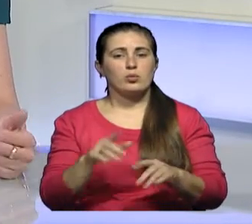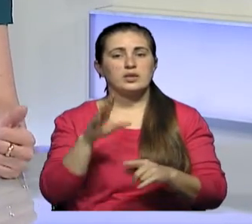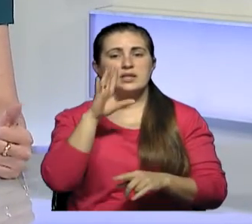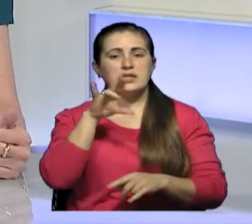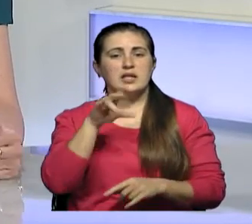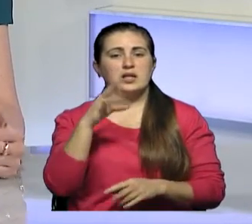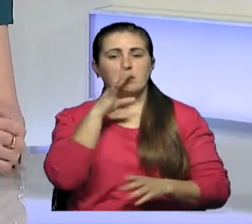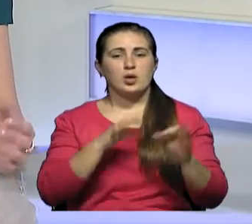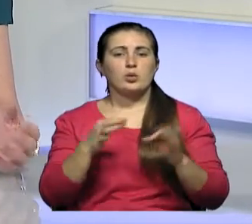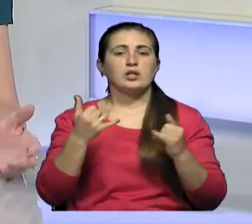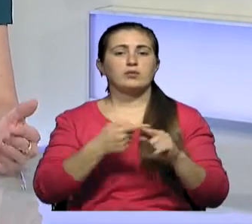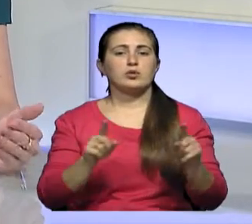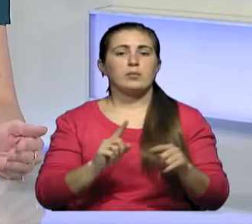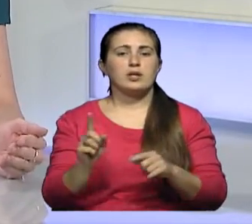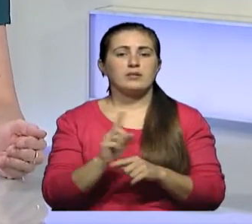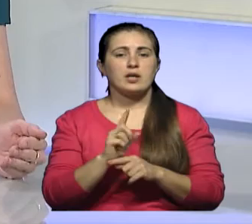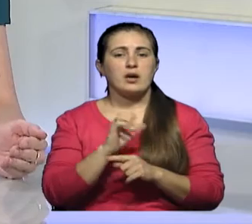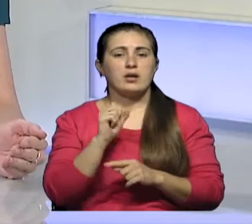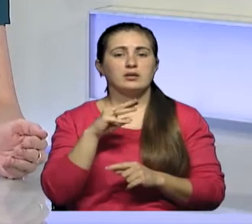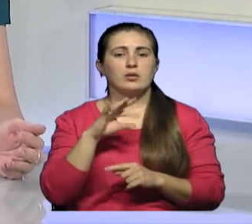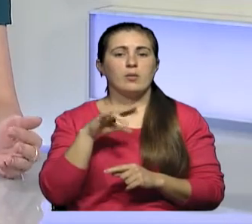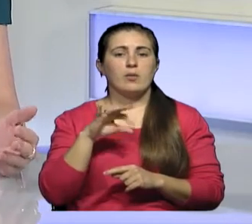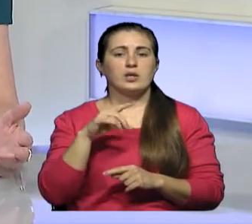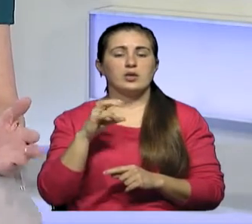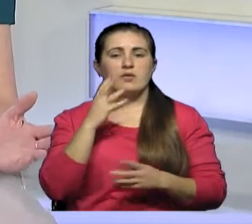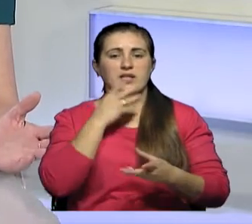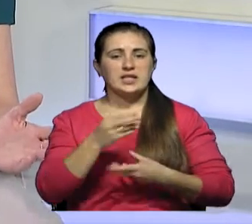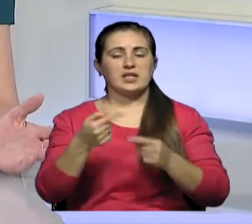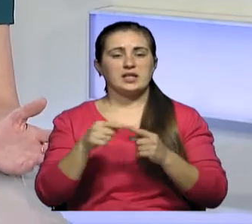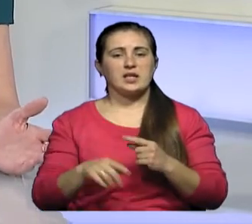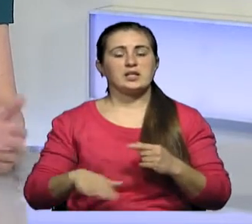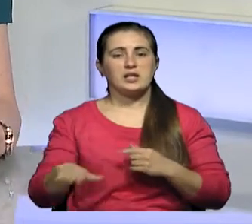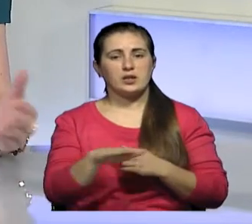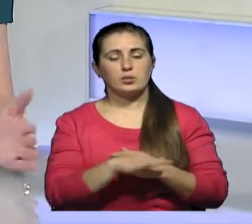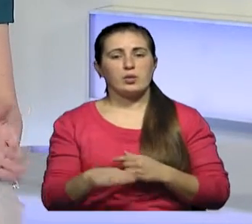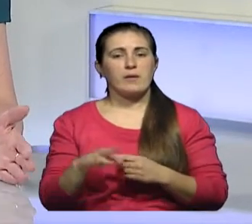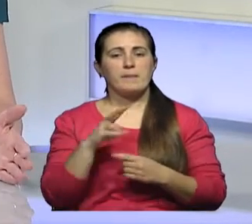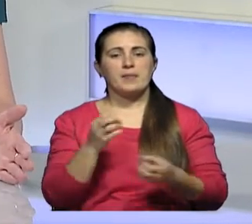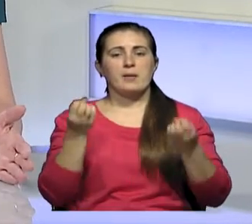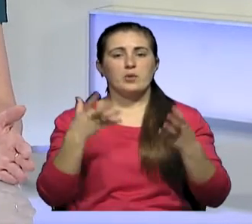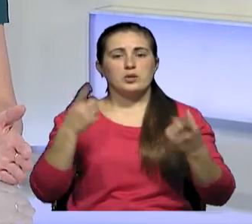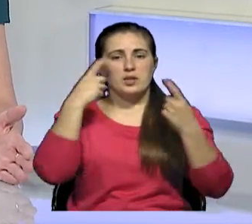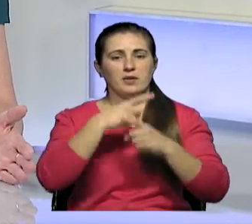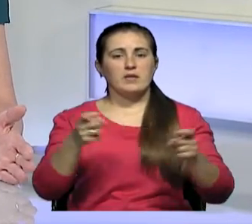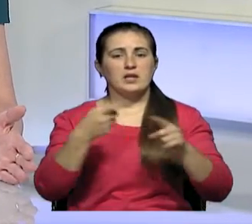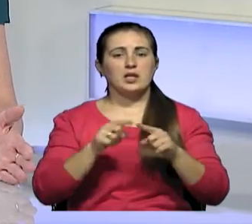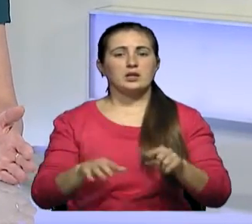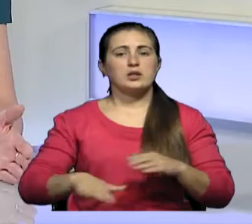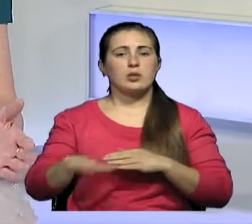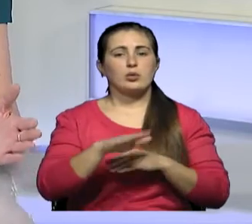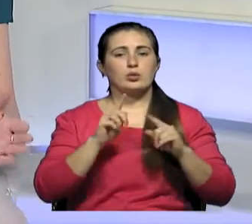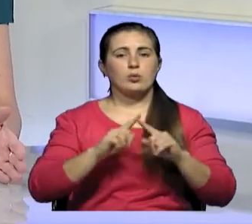того чтобы как-то нормировать антропогенное воздействие на данной территории то есть не просто объявить данную территорию особо